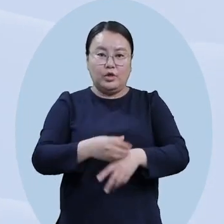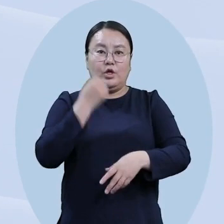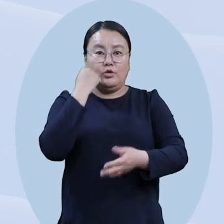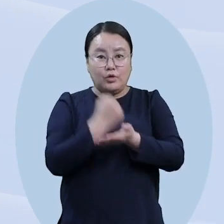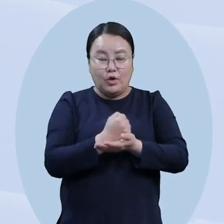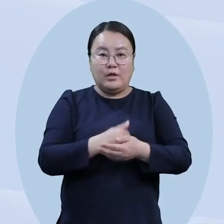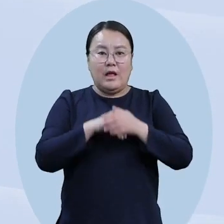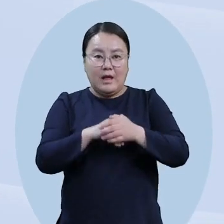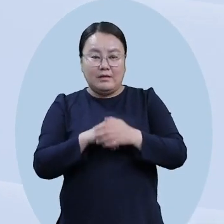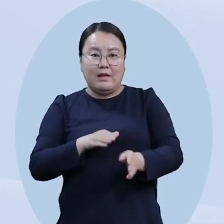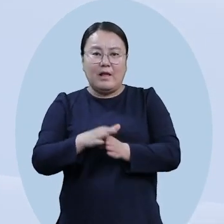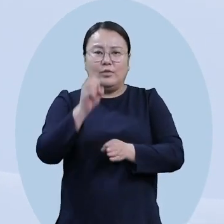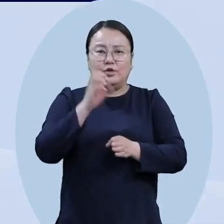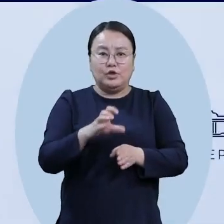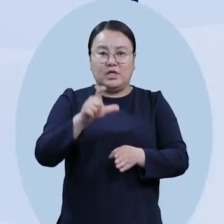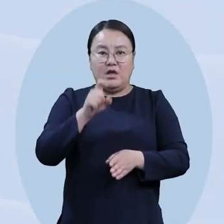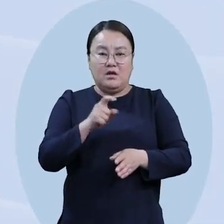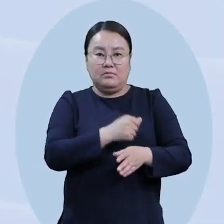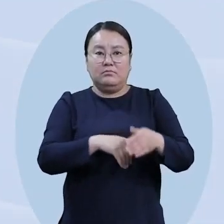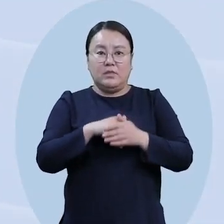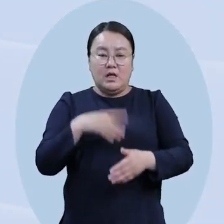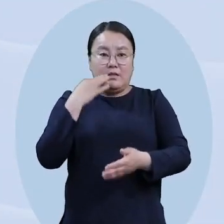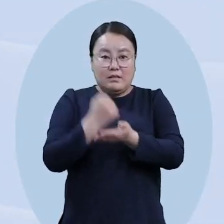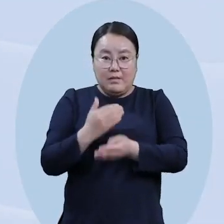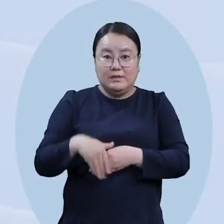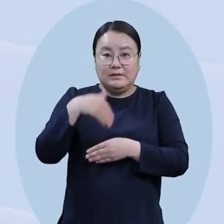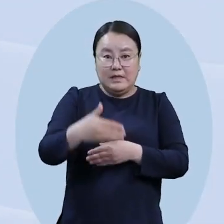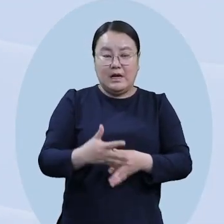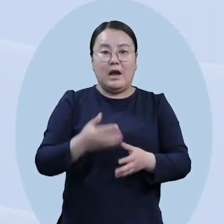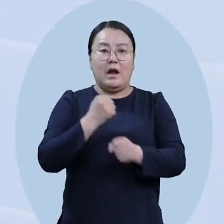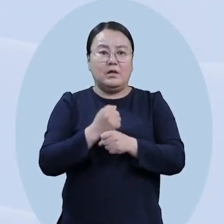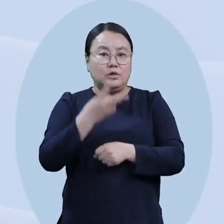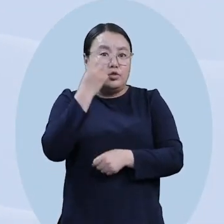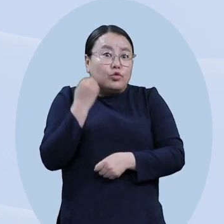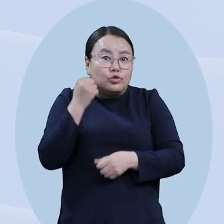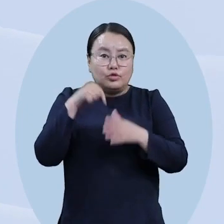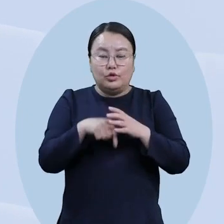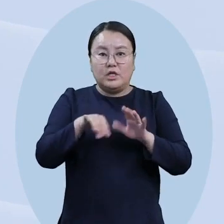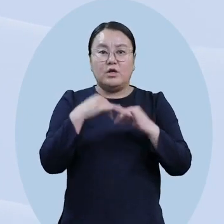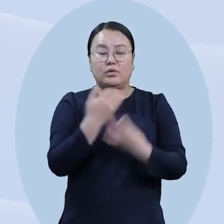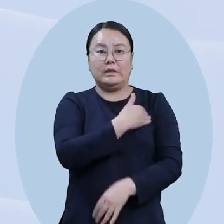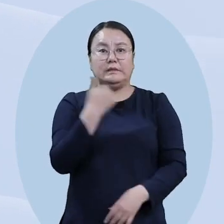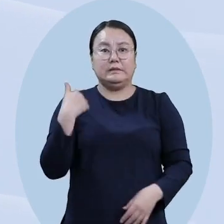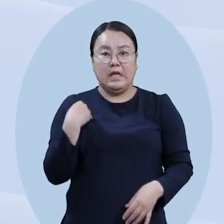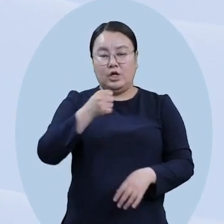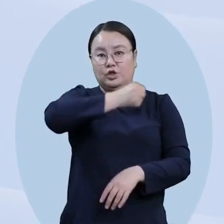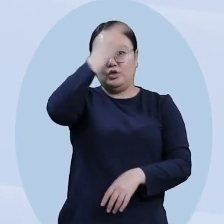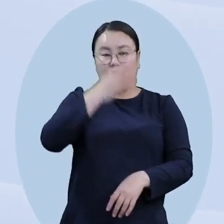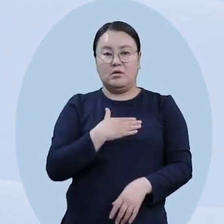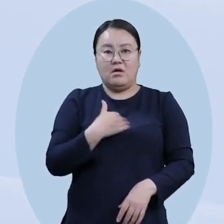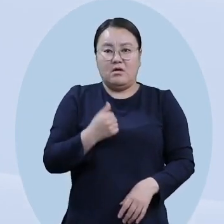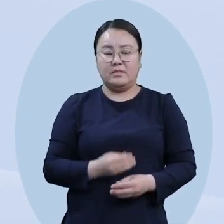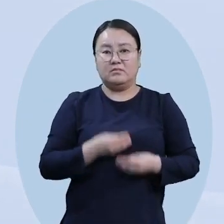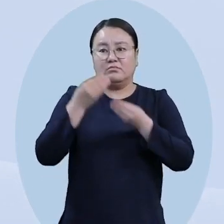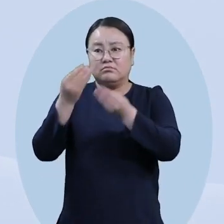хадгалах, албан ёсны эхийг нийтлэх. Нэмэлт өөрчлөлтийг баталснаас хойш ажлын 2 өдрийн дотор улсын хурлын дарга ерөнхийлөгчд